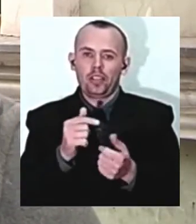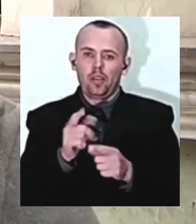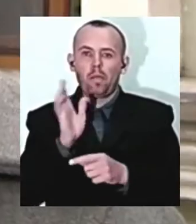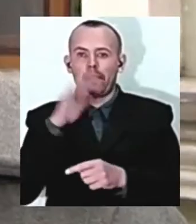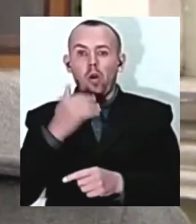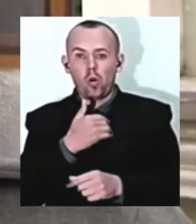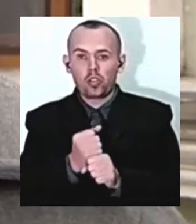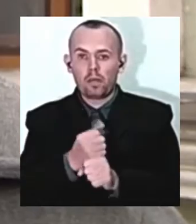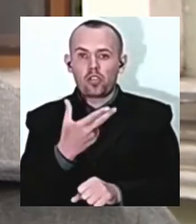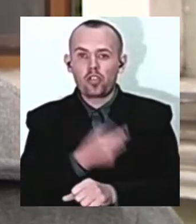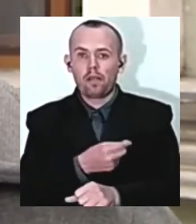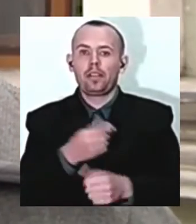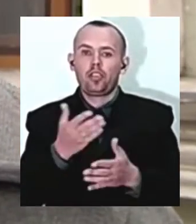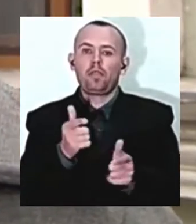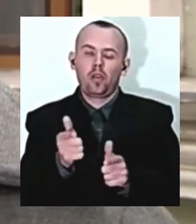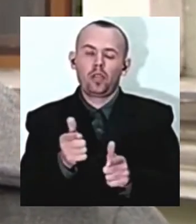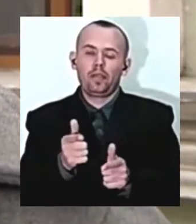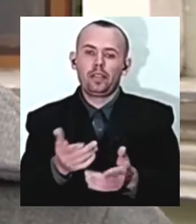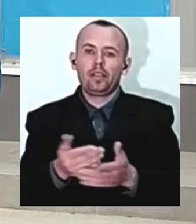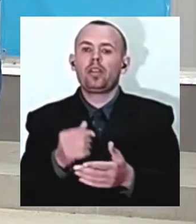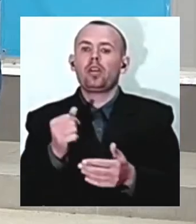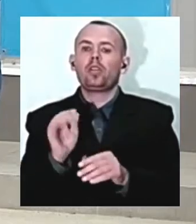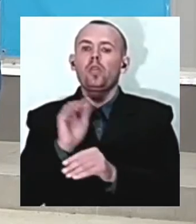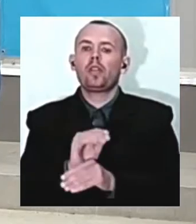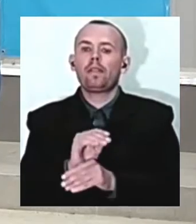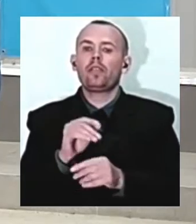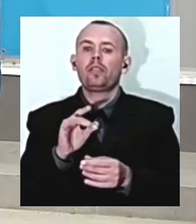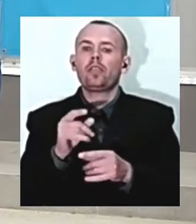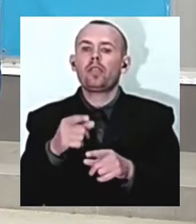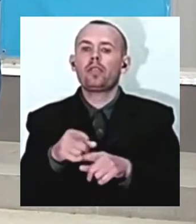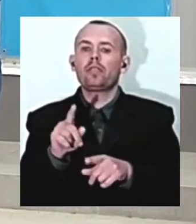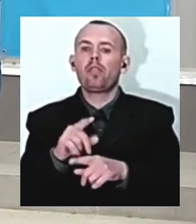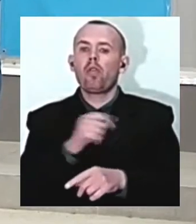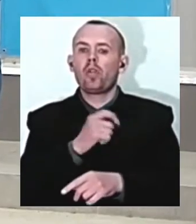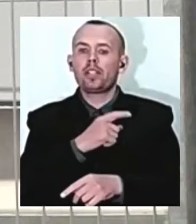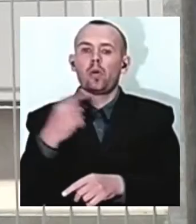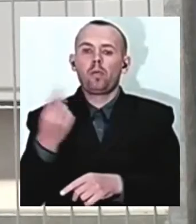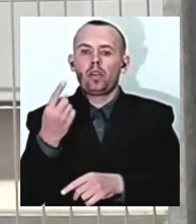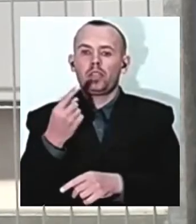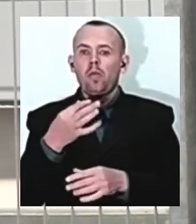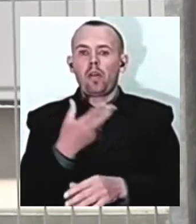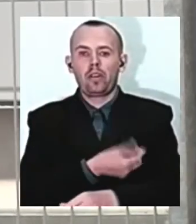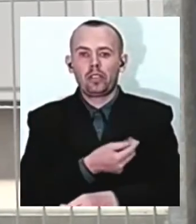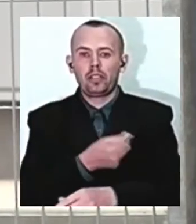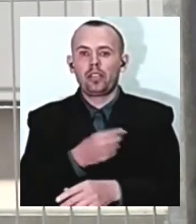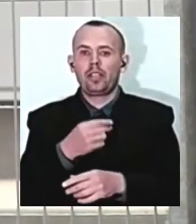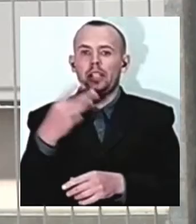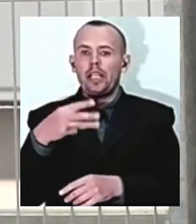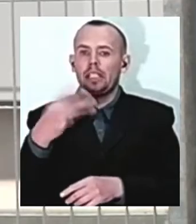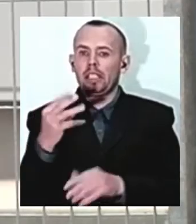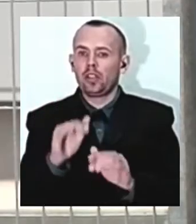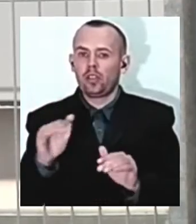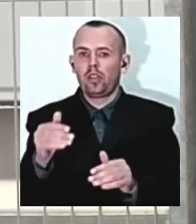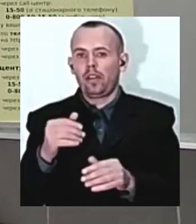його більш доступним. Додав, від 13 жовтня в Одесі і області провакцинували 33 дитини віком від 12 до